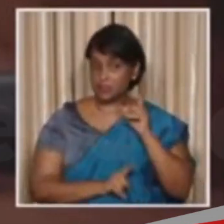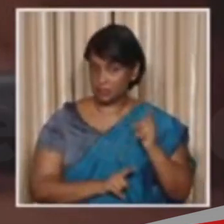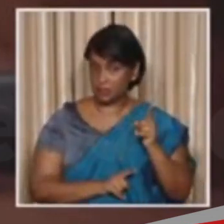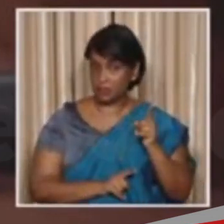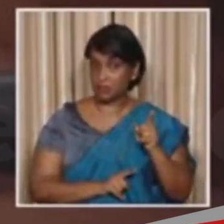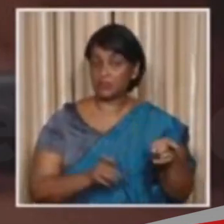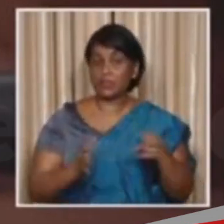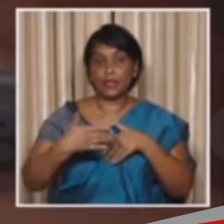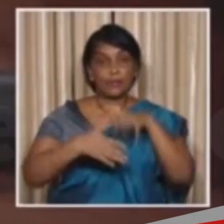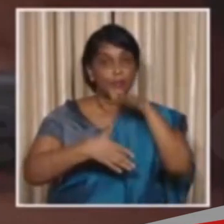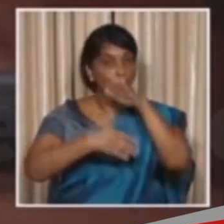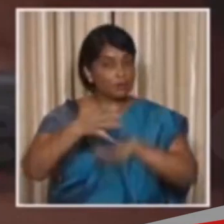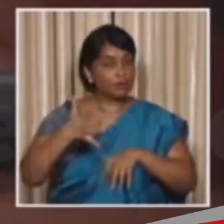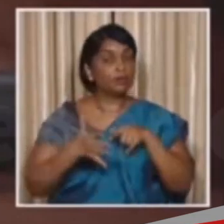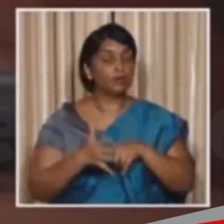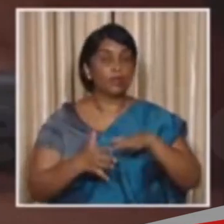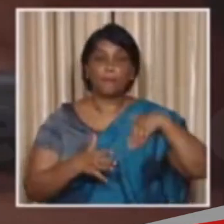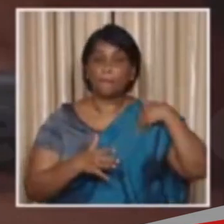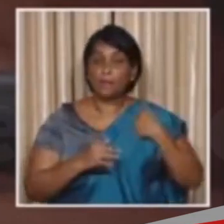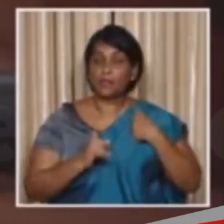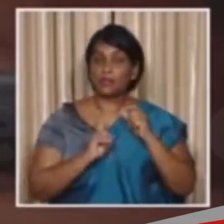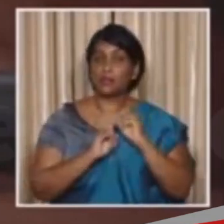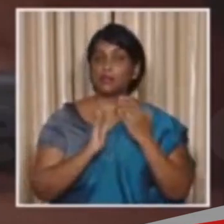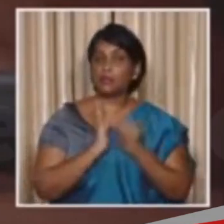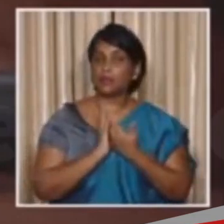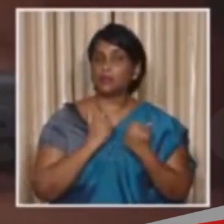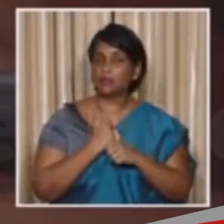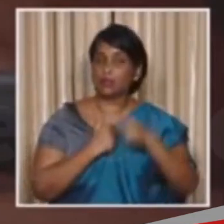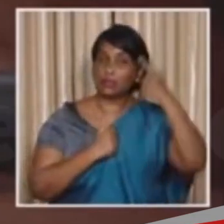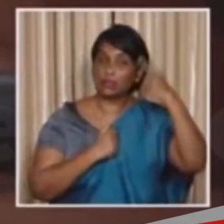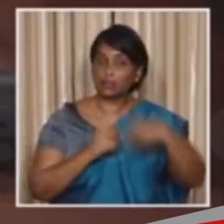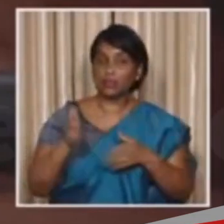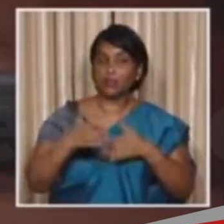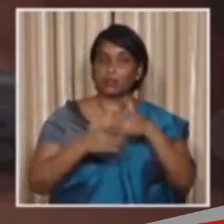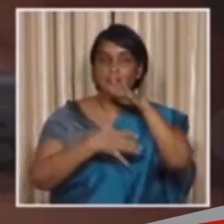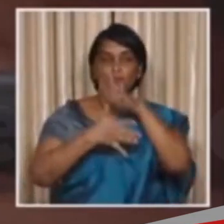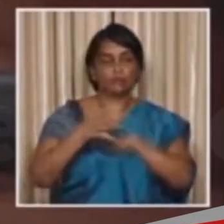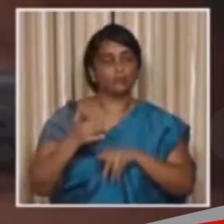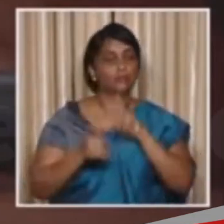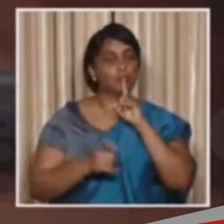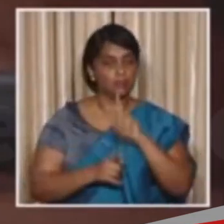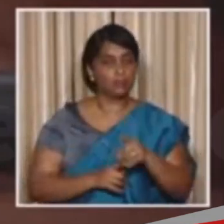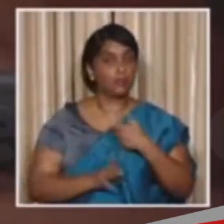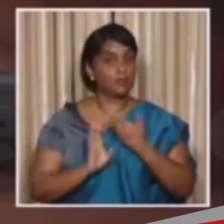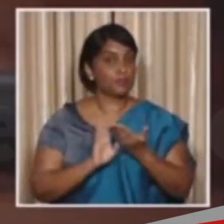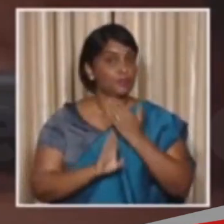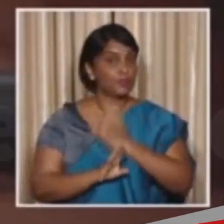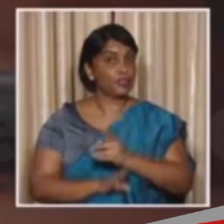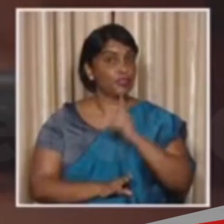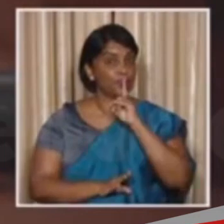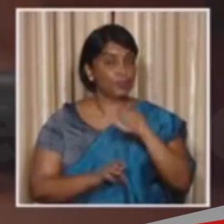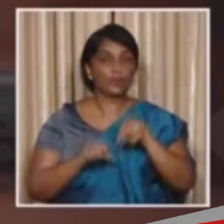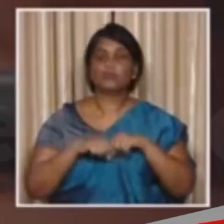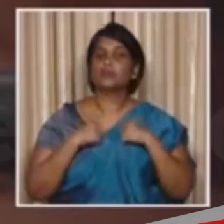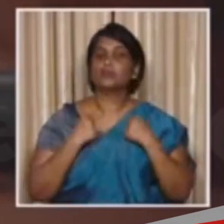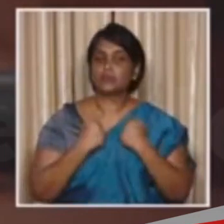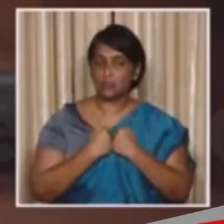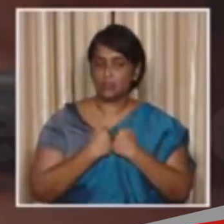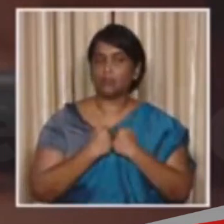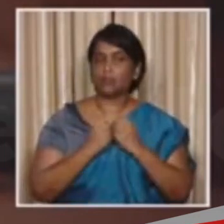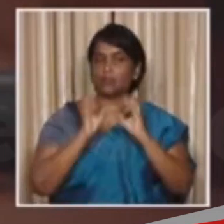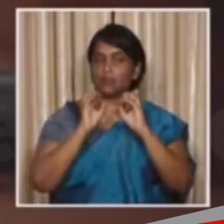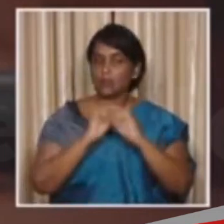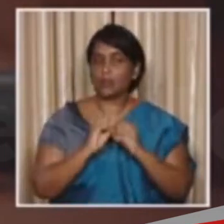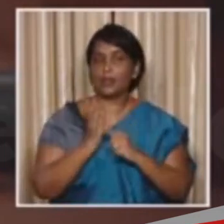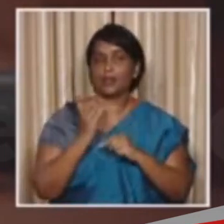මේ කැබිනට් පත්‍රිකාවේ මූලික ප්‍රතිපත්තිය හදලා දෙවෙනි කැබිනට් පත්‍රිකාව ඉදිරිපත් කරනවා අර මා කලින් කියන ලද සමාගමට ශූන්‍ය බදු